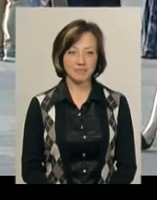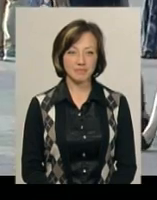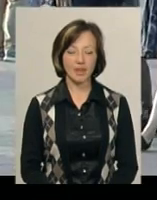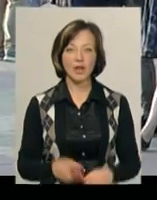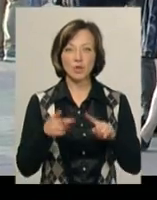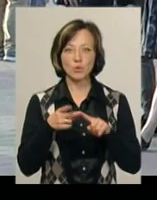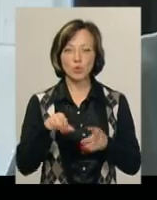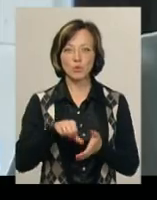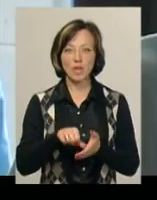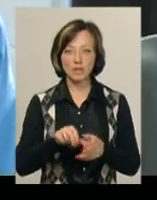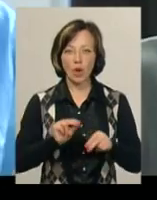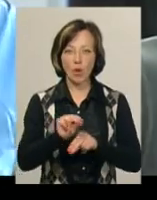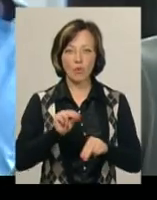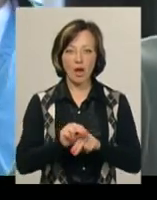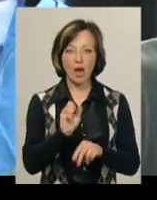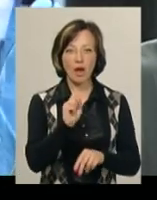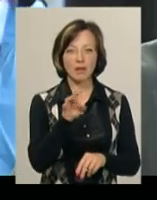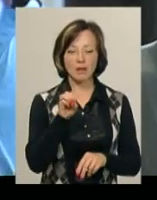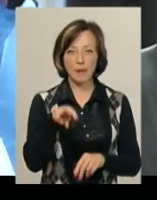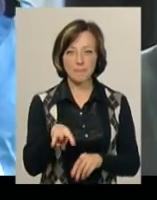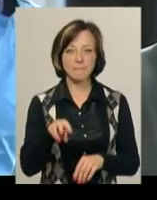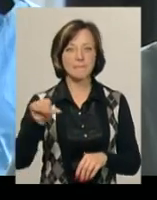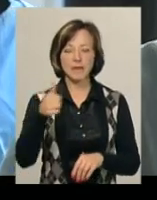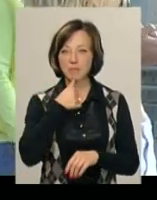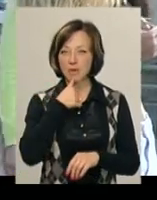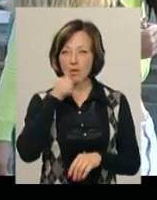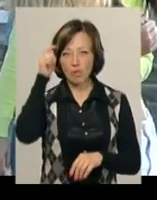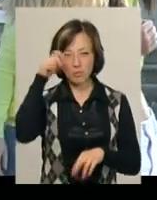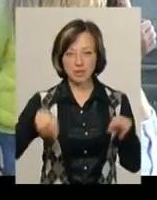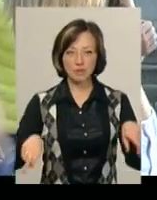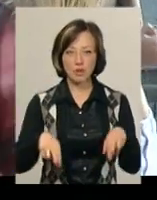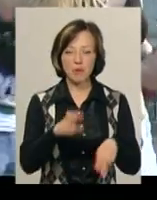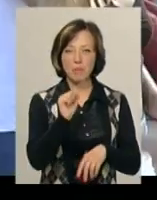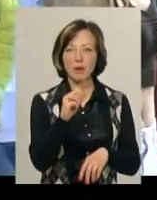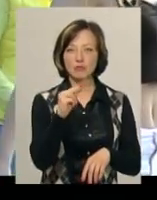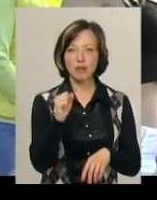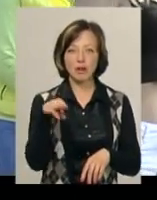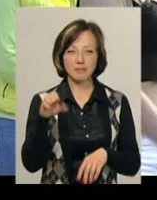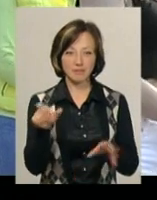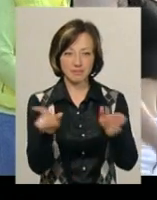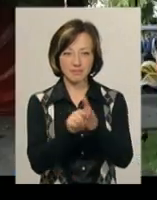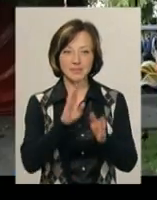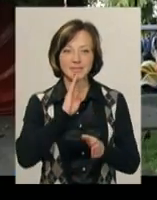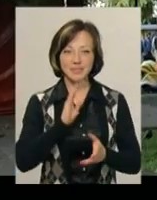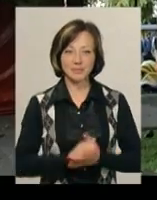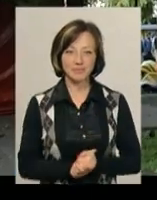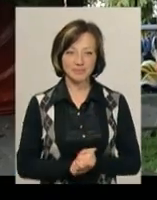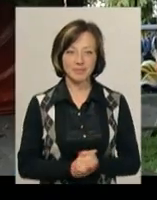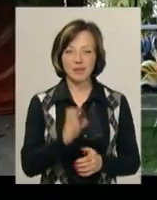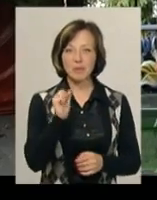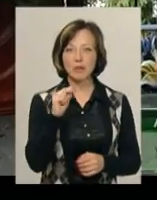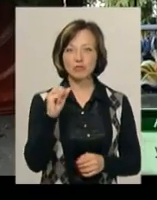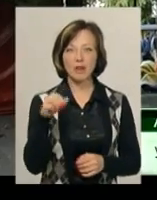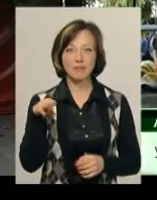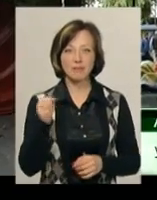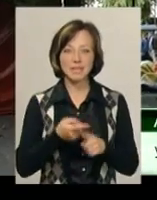Другий учасник – хореограф Артем Боднарук, сьогодні дебютант. Хлопець танцюватиме бачату у парі з Асею Вороновою. Бачата – це соціальні